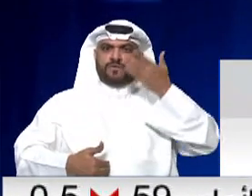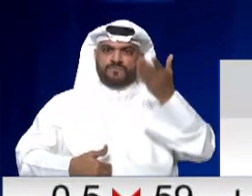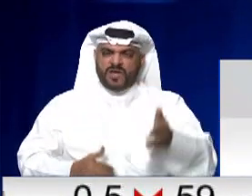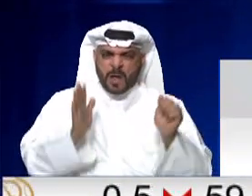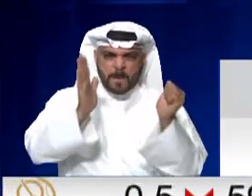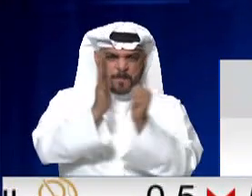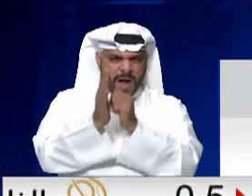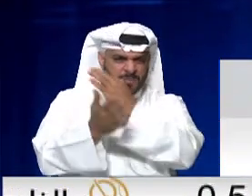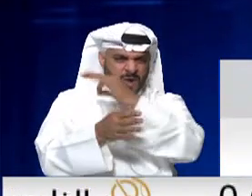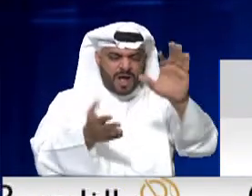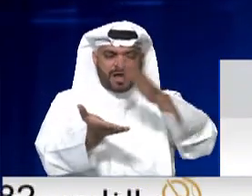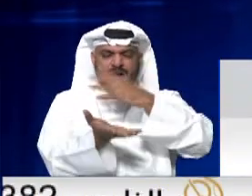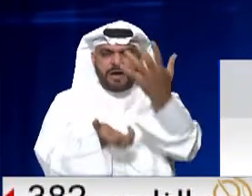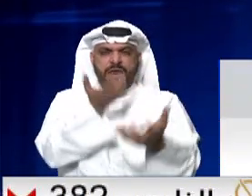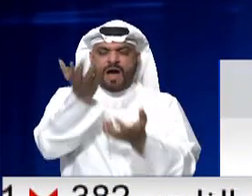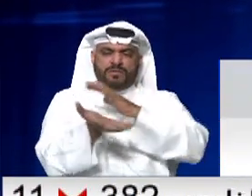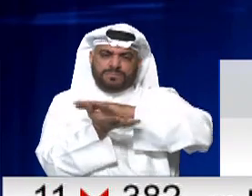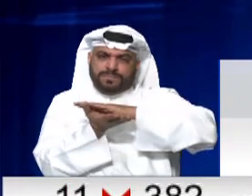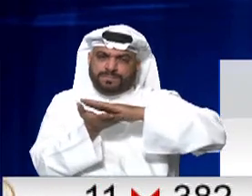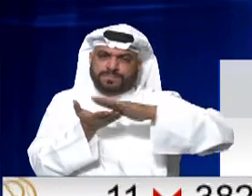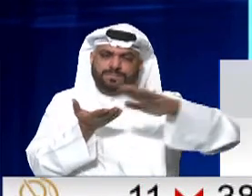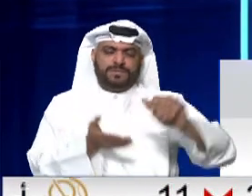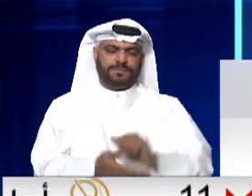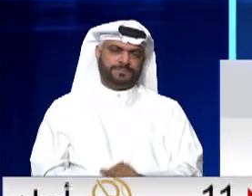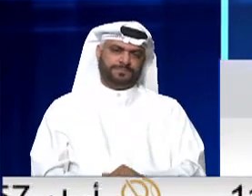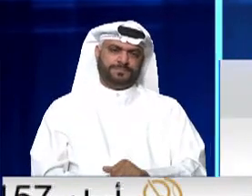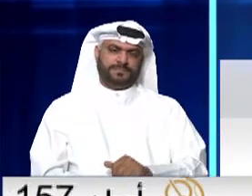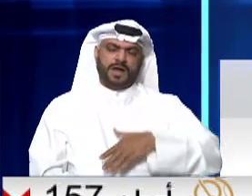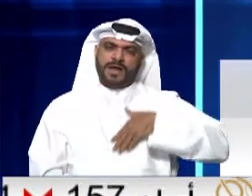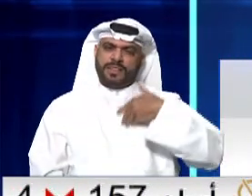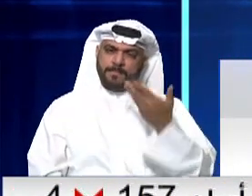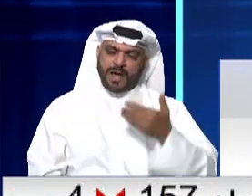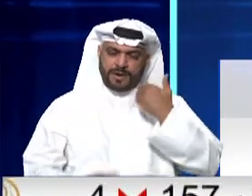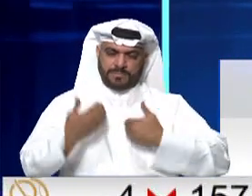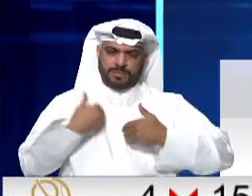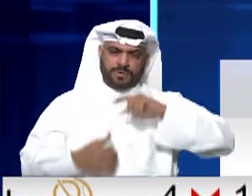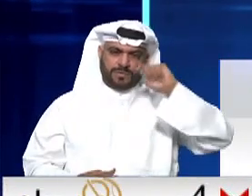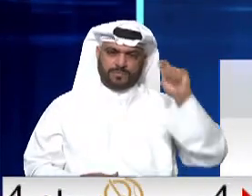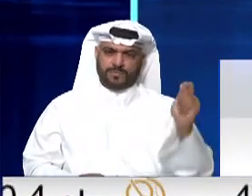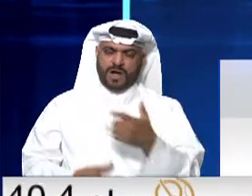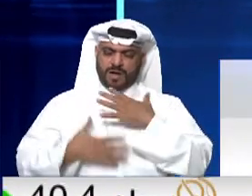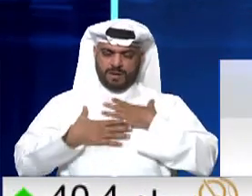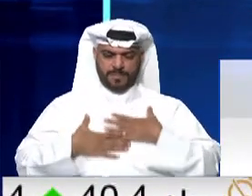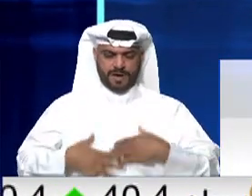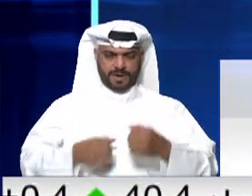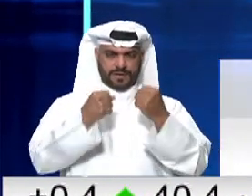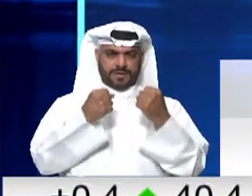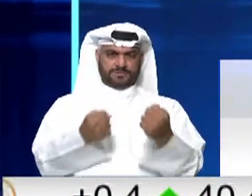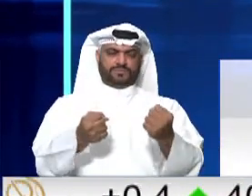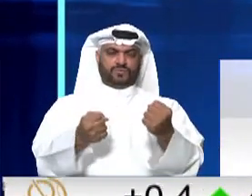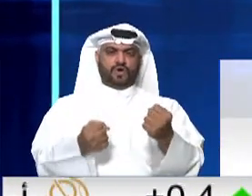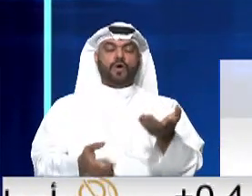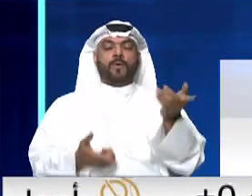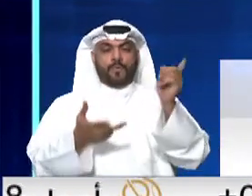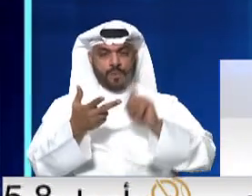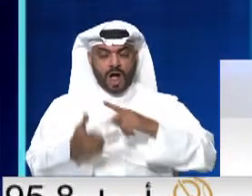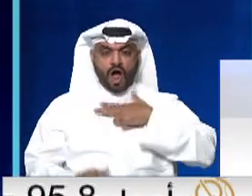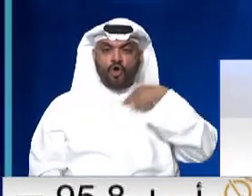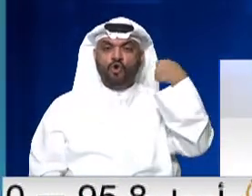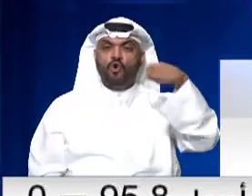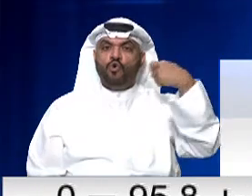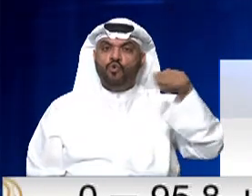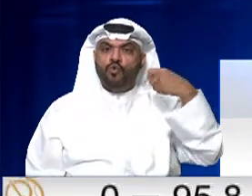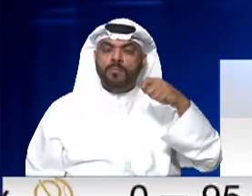والممتلكات راجيا سموه رعاه الله للمصابين سرعه الشفاء والعافيه ويتمكن المسؤولون في البلد